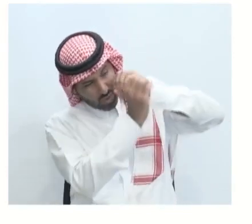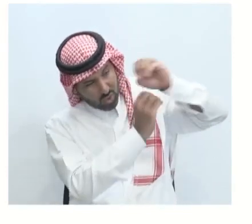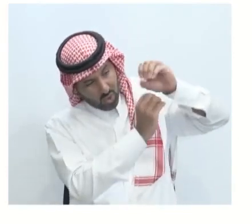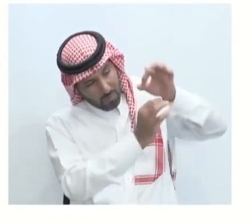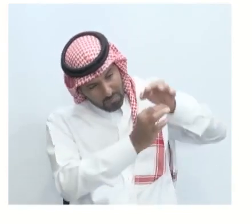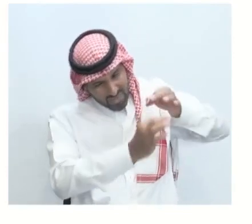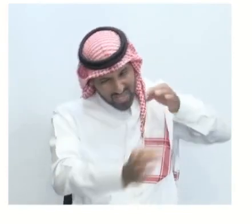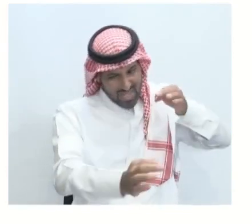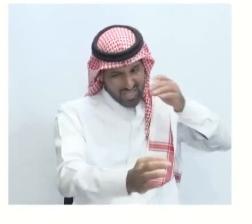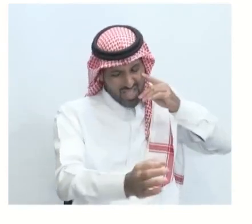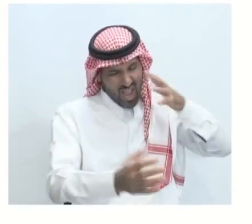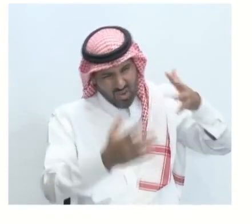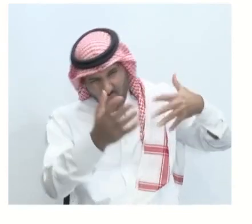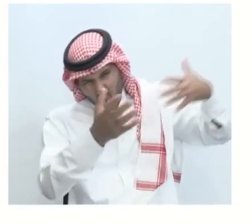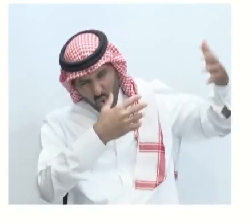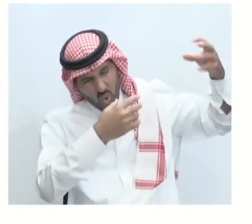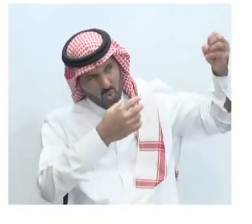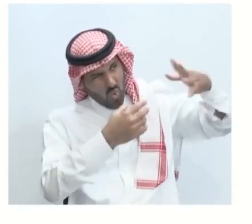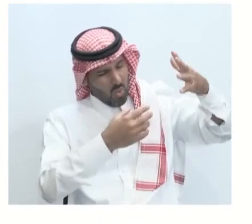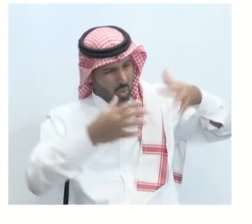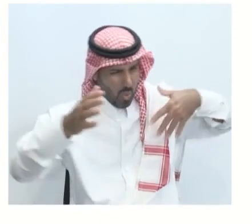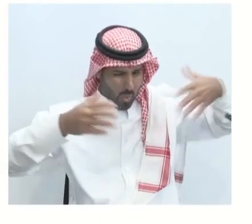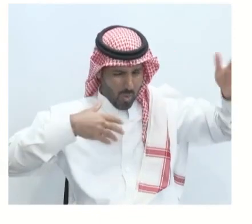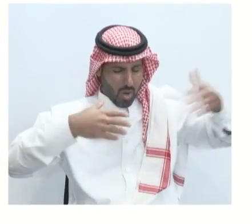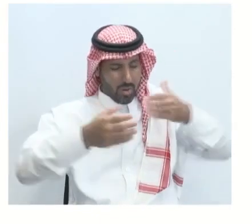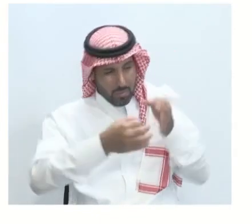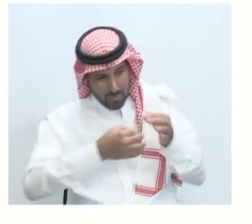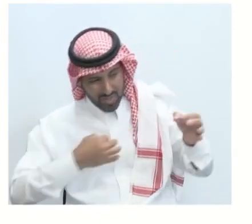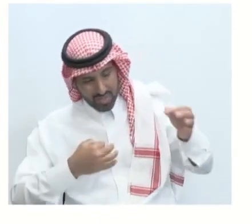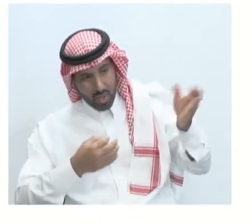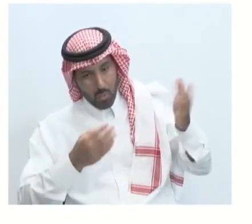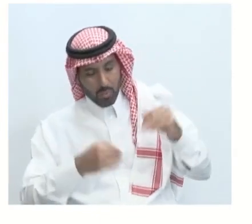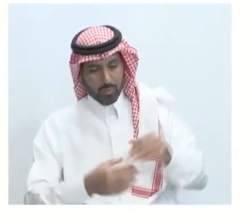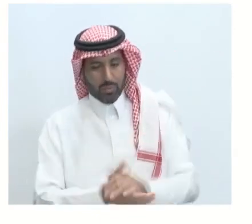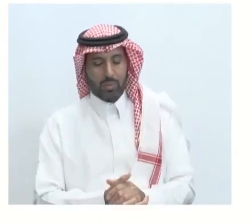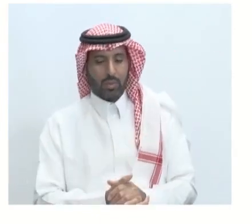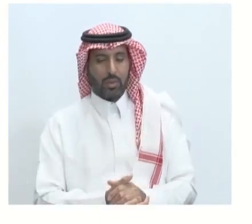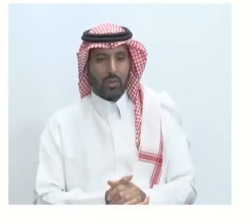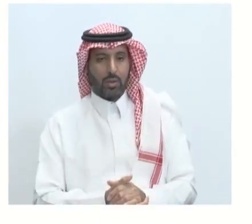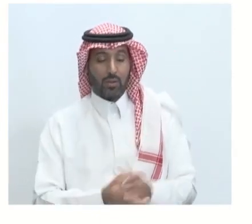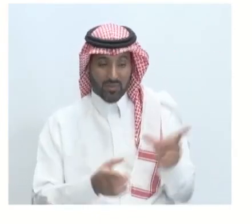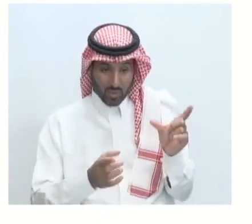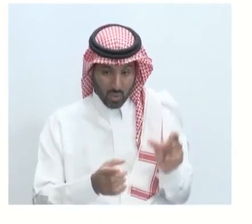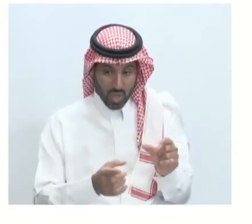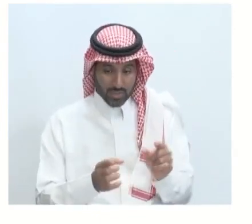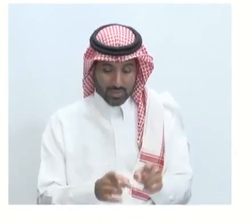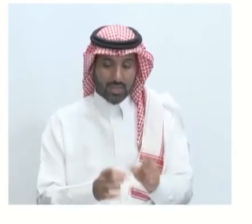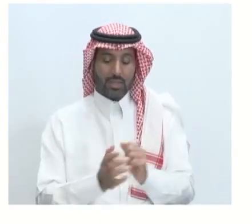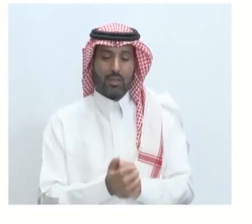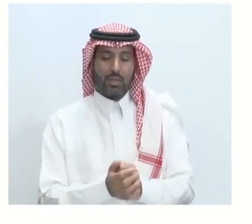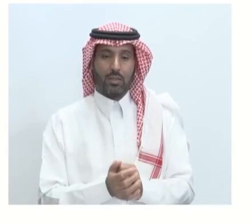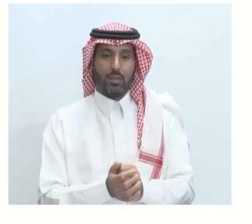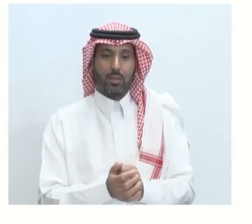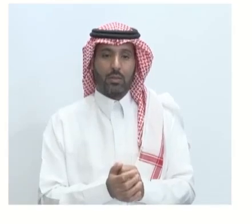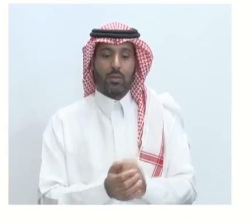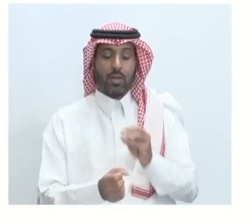بعيده عن التلوث الضوئي والغبار و الرطوبه في الخلاصه عزيزي الطالب عزيزتي